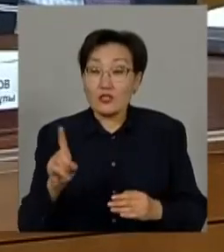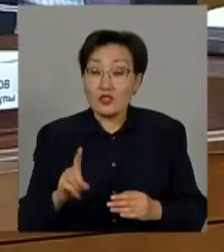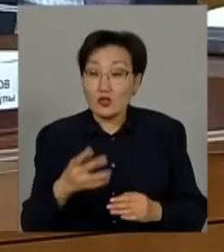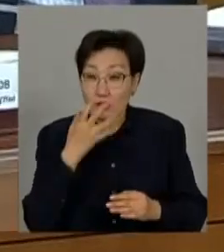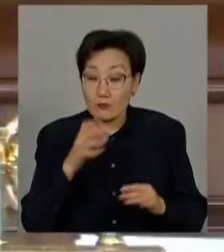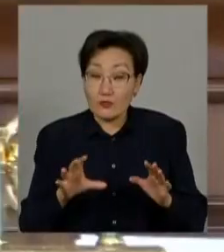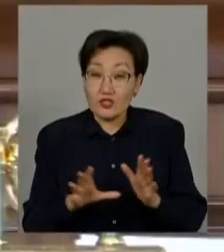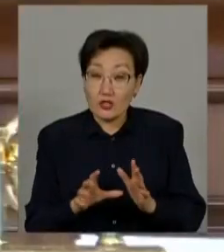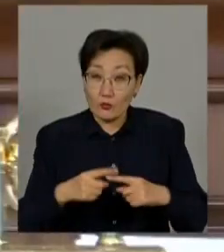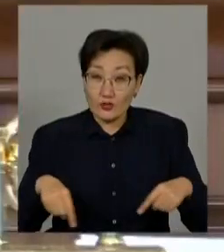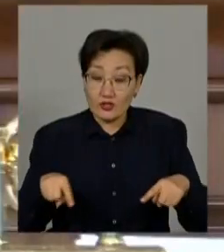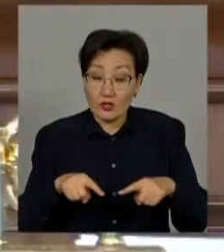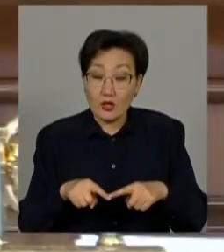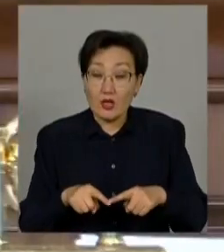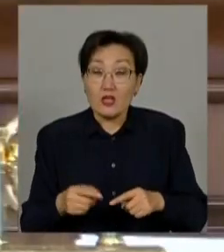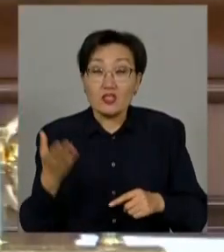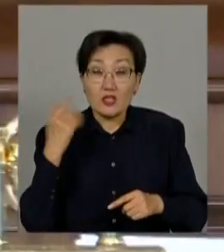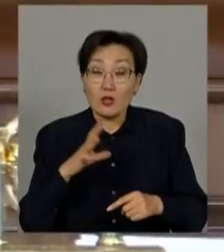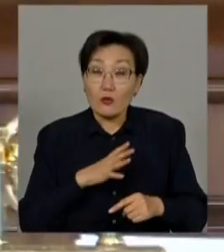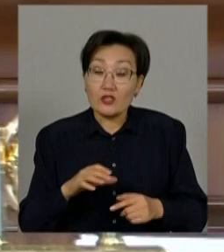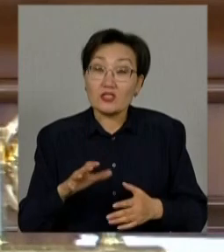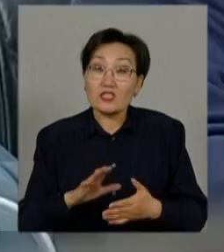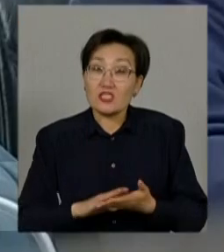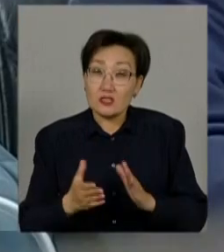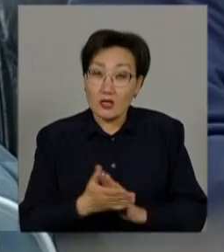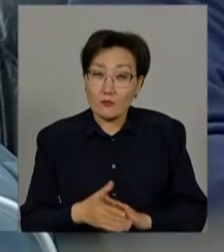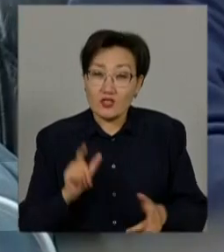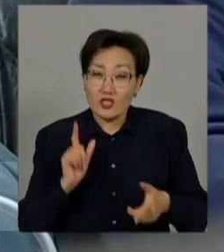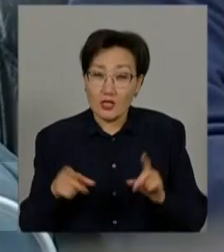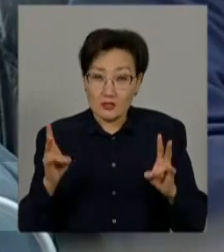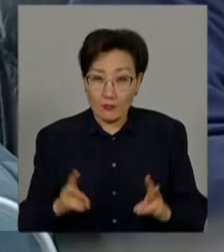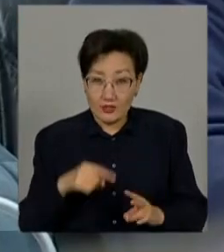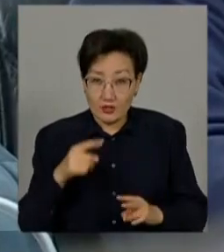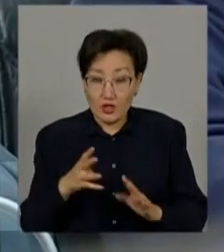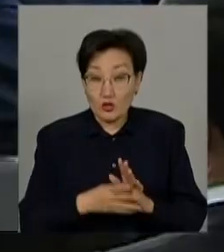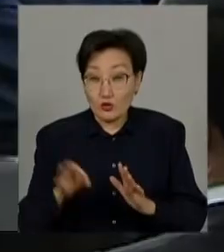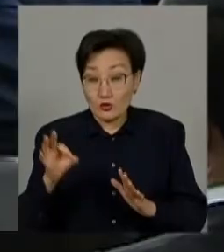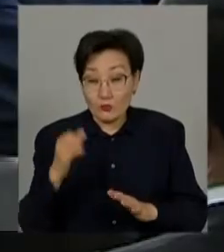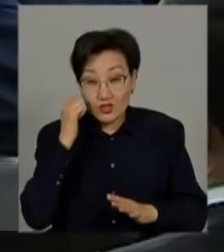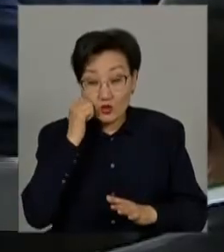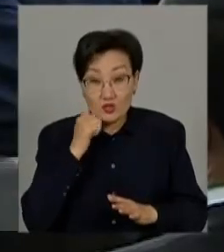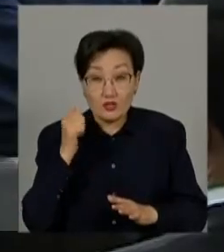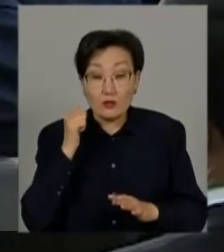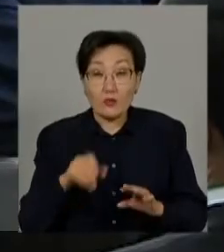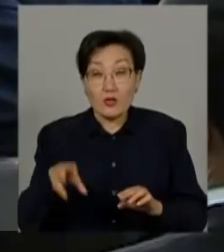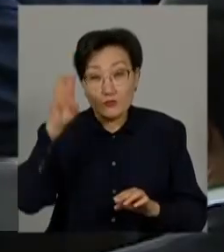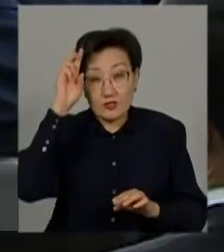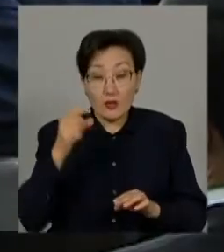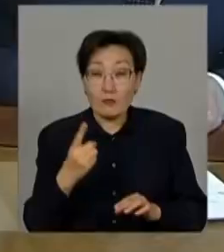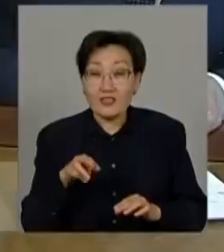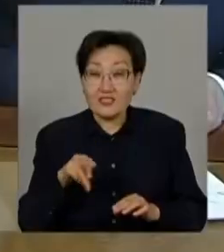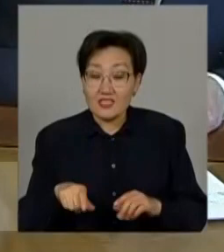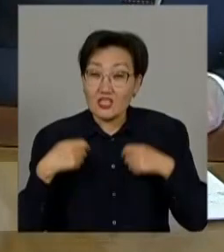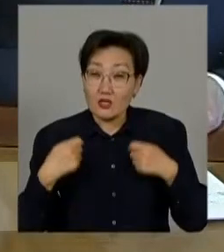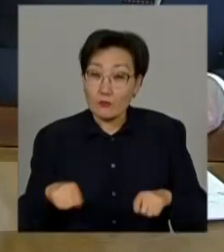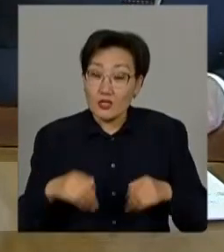жылу жүйесіне жеке тоқталып жуырда болған жағдайды нағыз апат деп бағалады. 90% тозығы жетіп мемлекетке 1 теңгеге